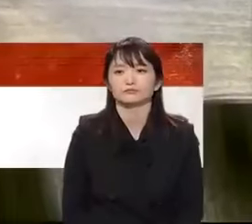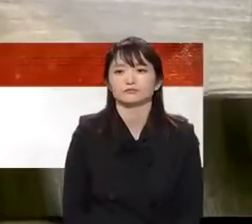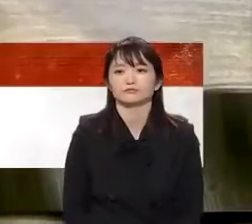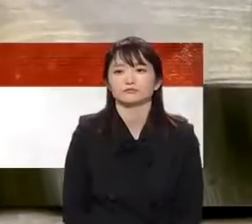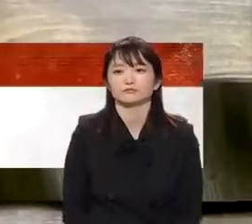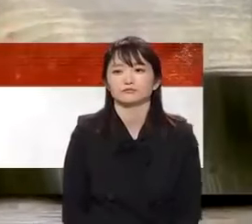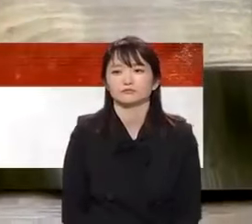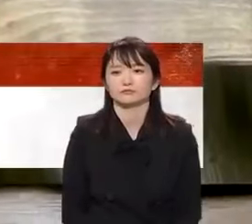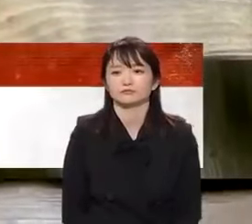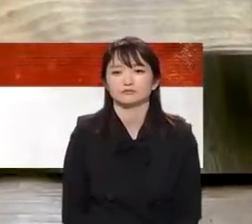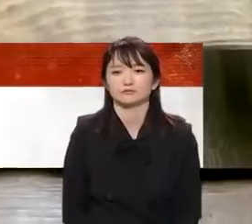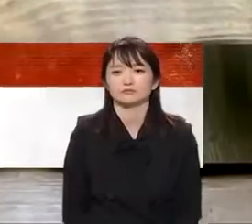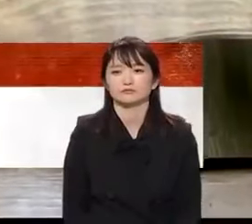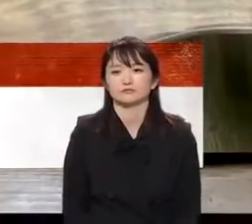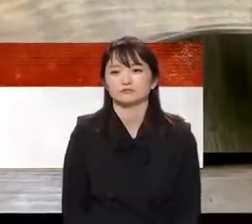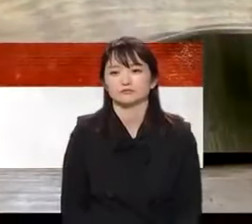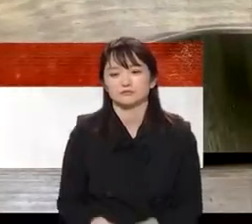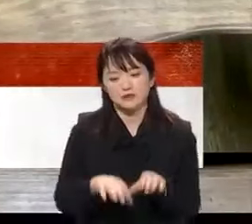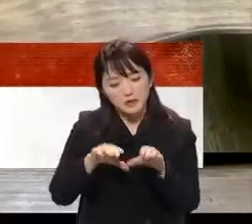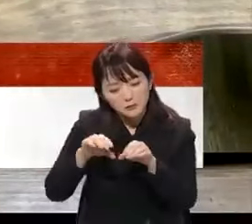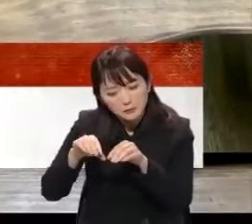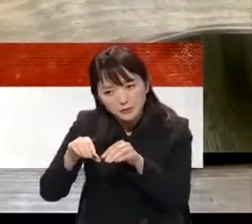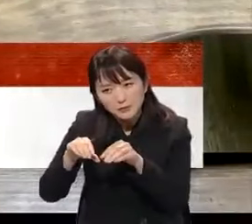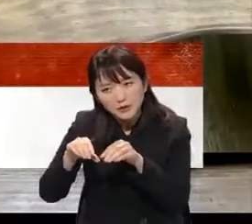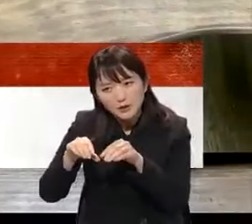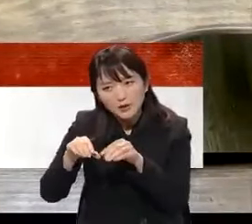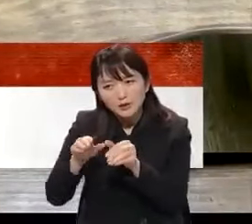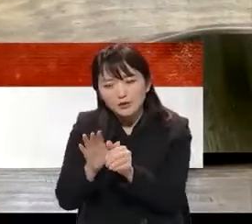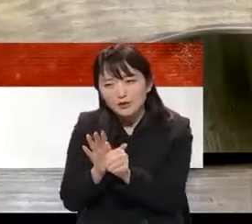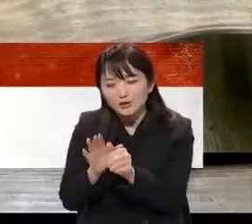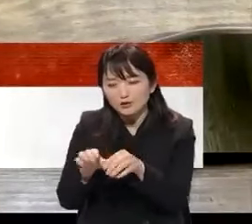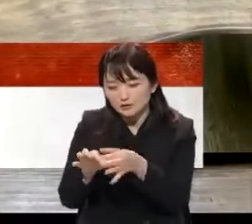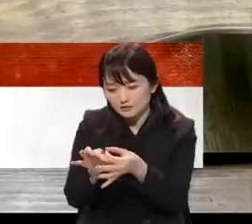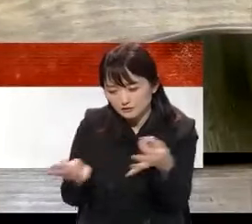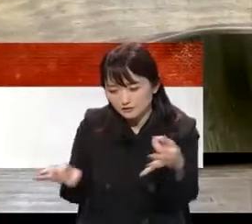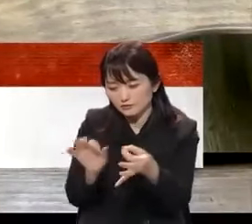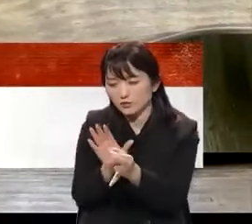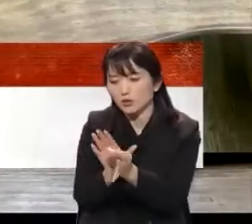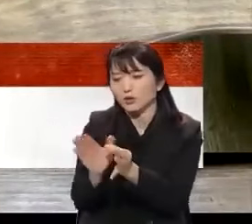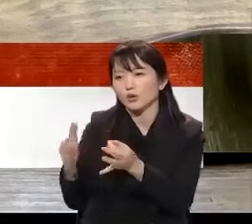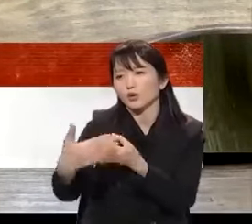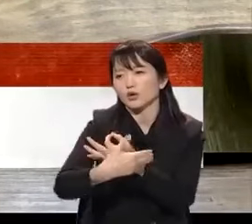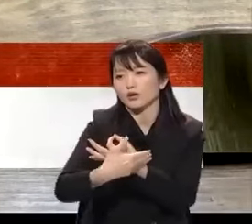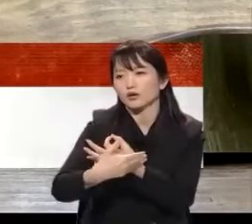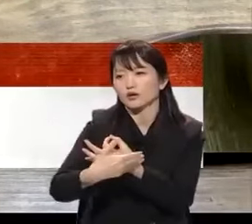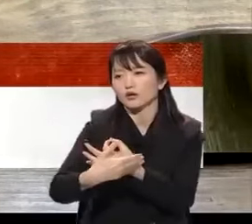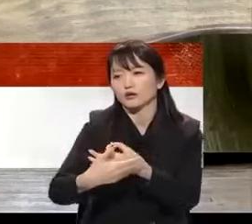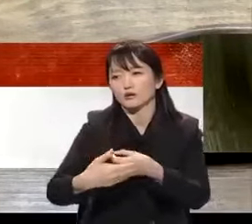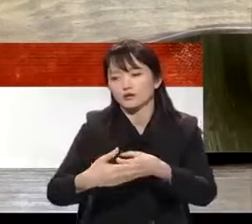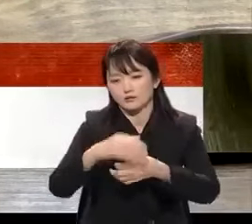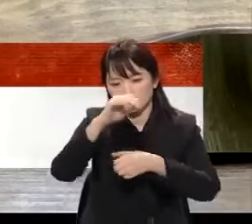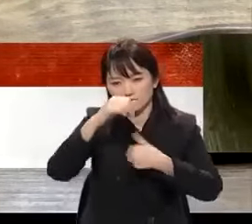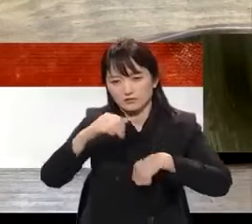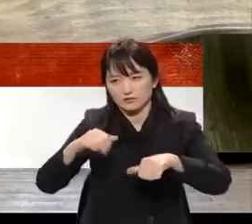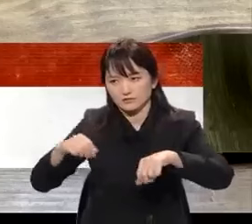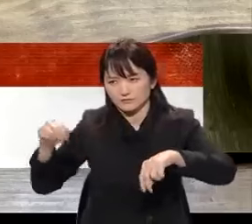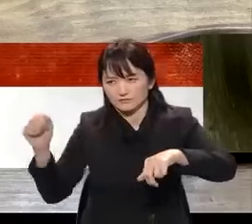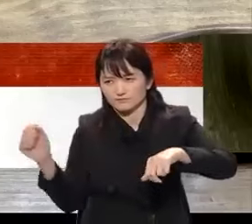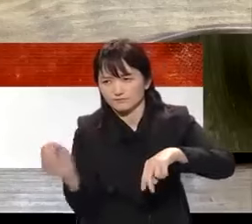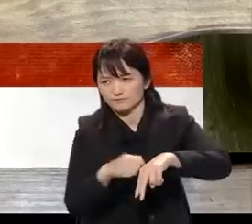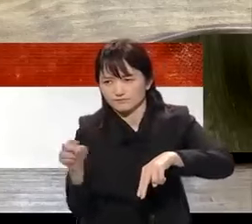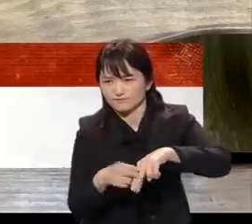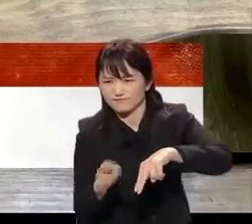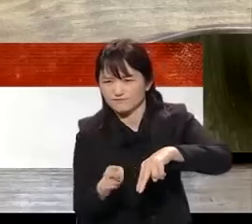사실 그게 스펀지가 돼 있는 거라서 그리고 이제 좀 맞아서 좀 많이 아프고 막 이렇게 하면은